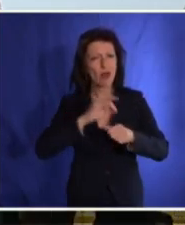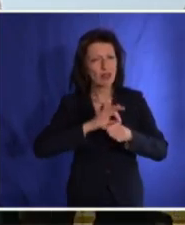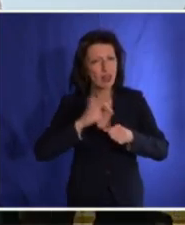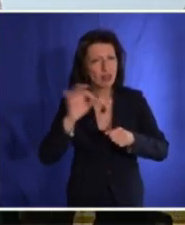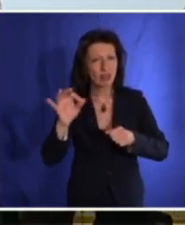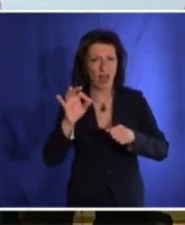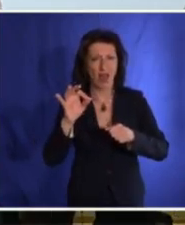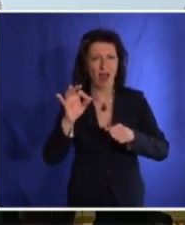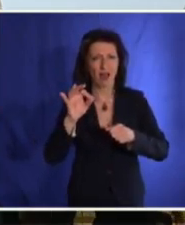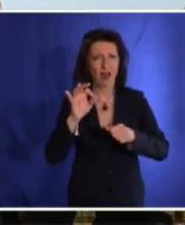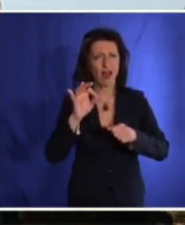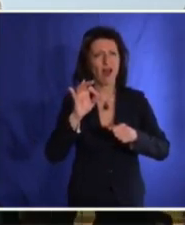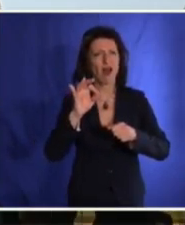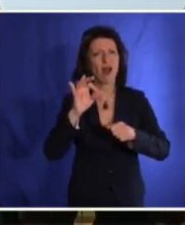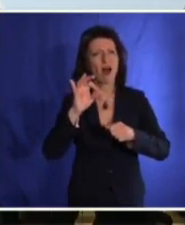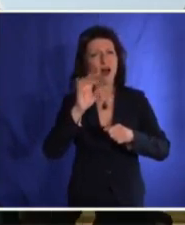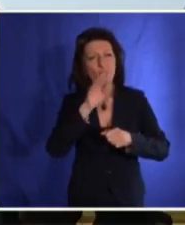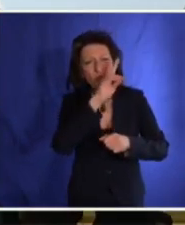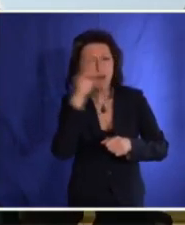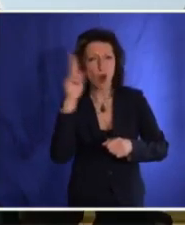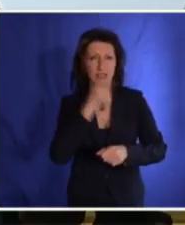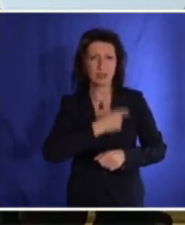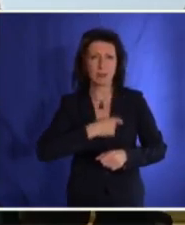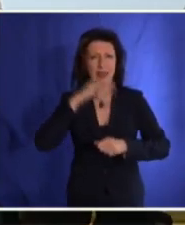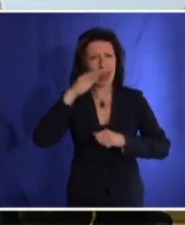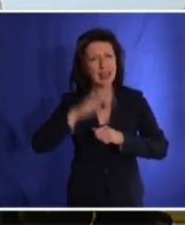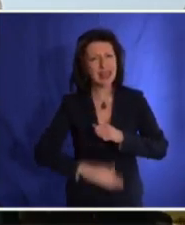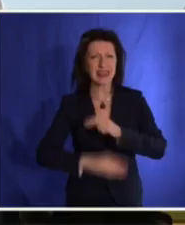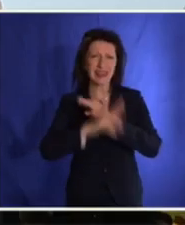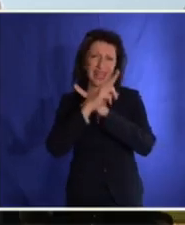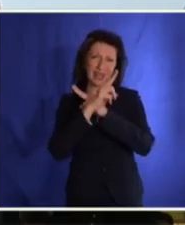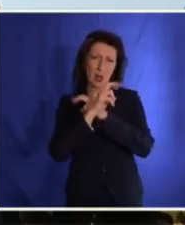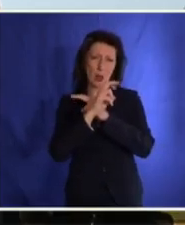unserer Volkspartei Niederösterreich.